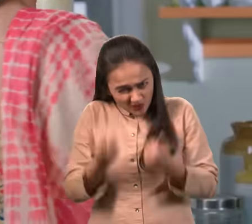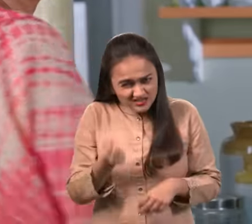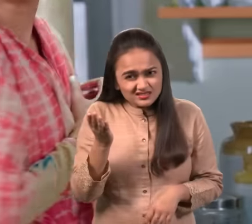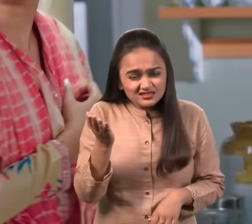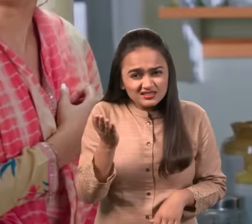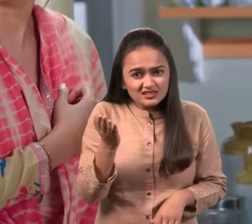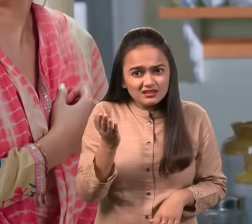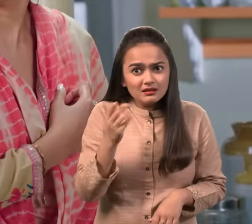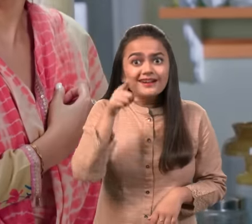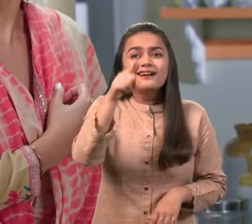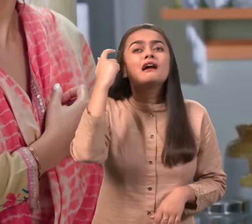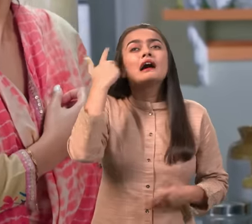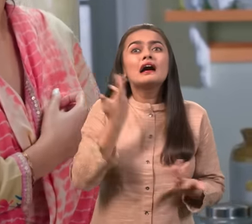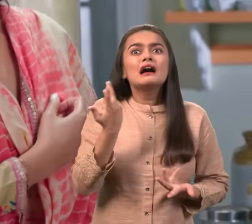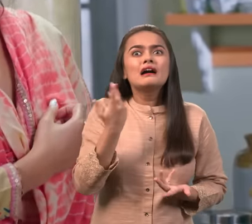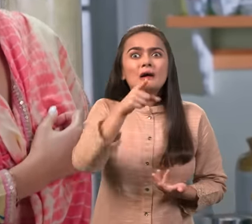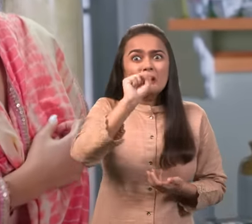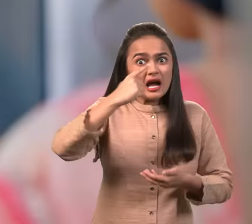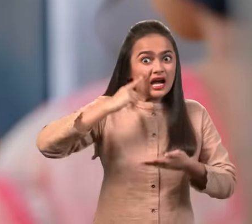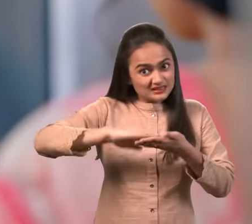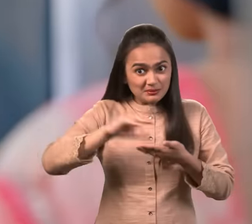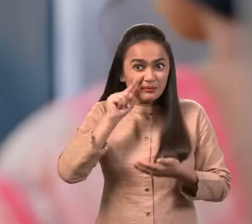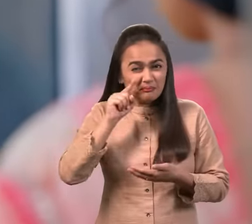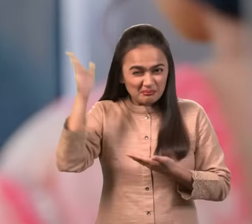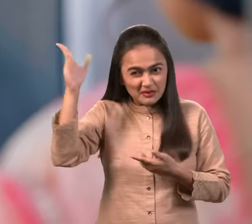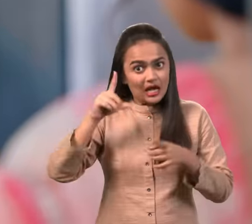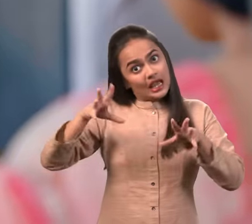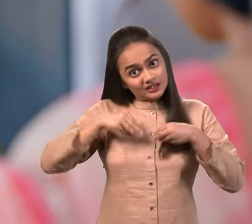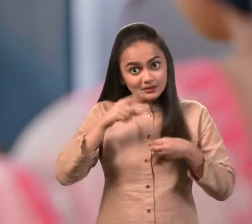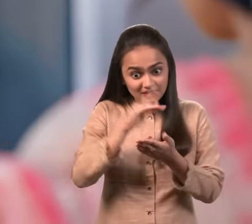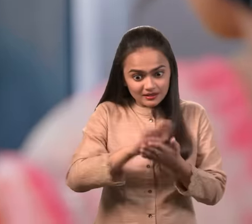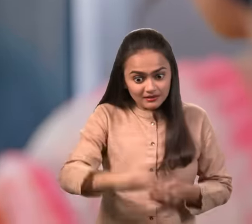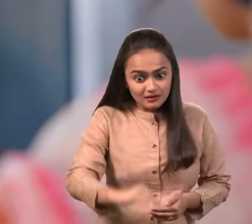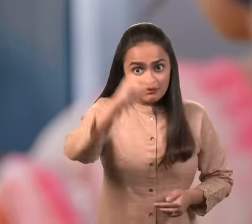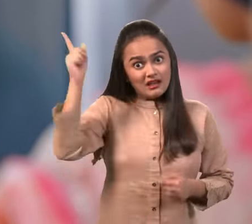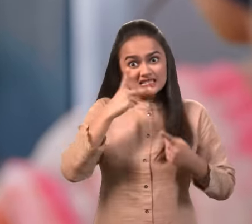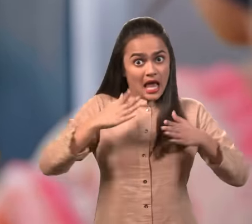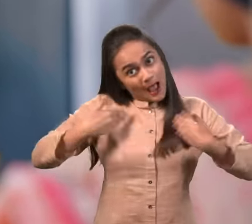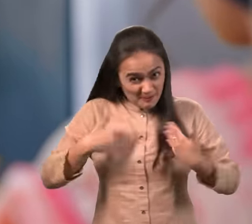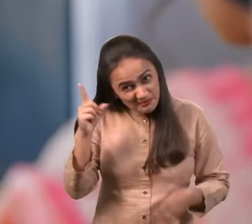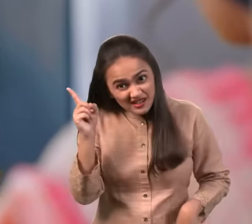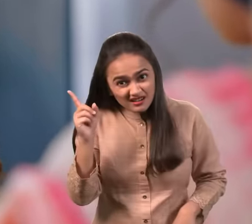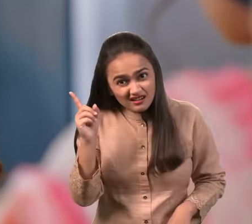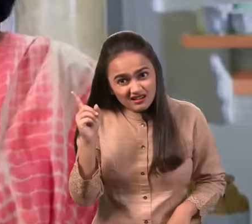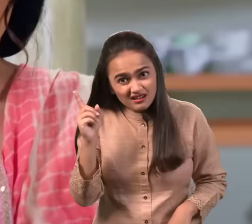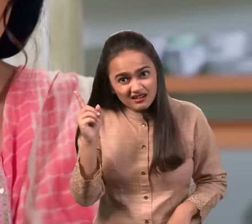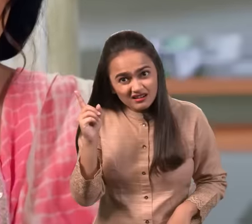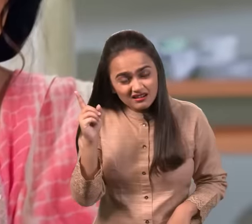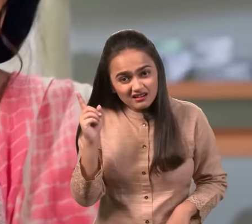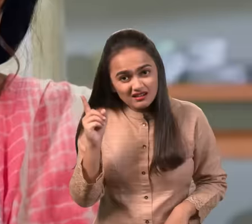सको। आपको क्या लगता है कि पापा जी हीर को अपनी आंखों के सामने पलता बढ़ता देखेंगे तो खुश